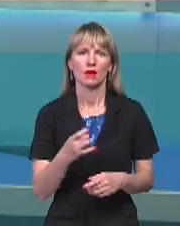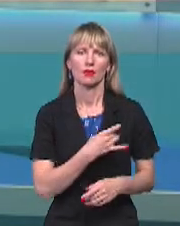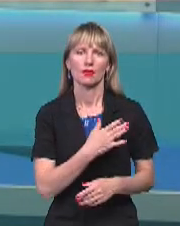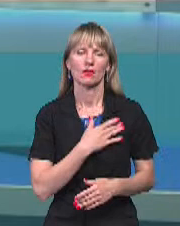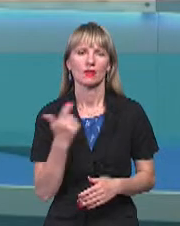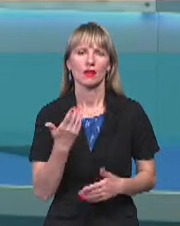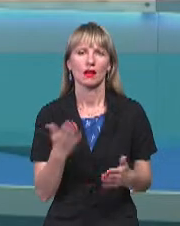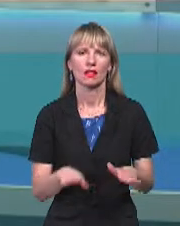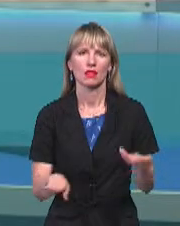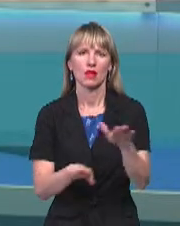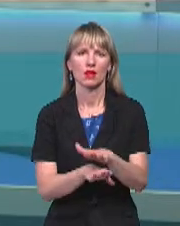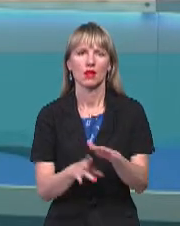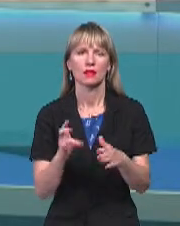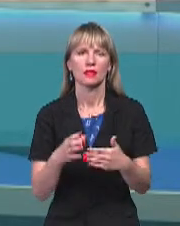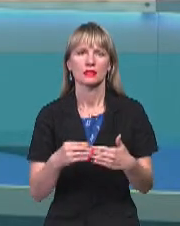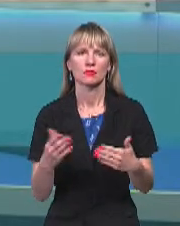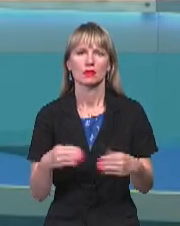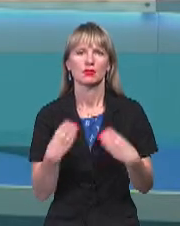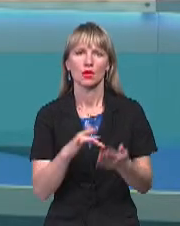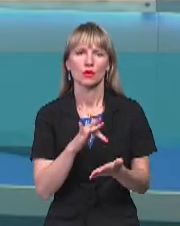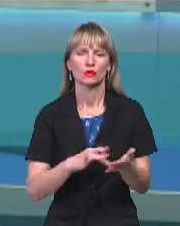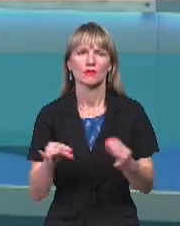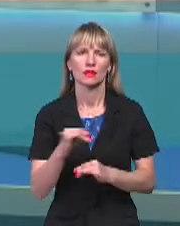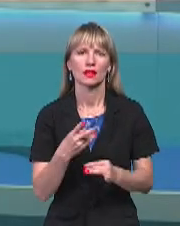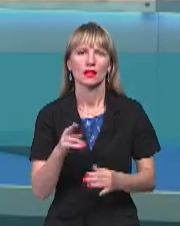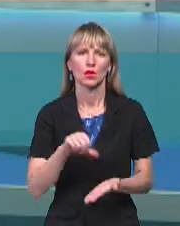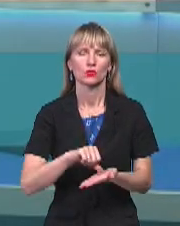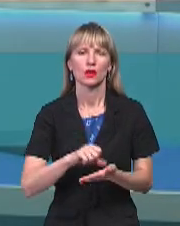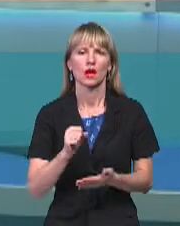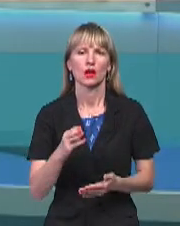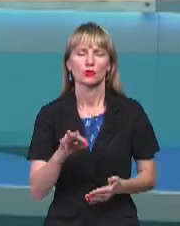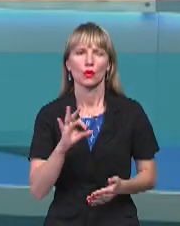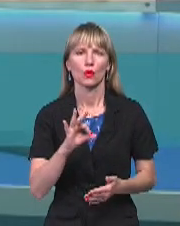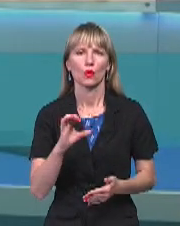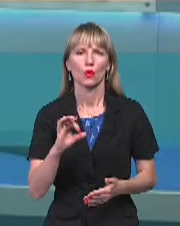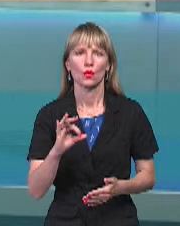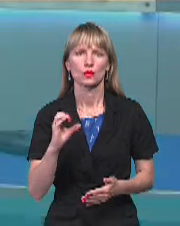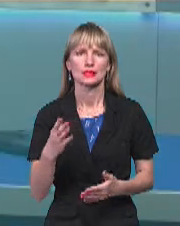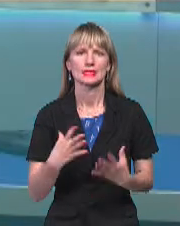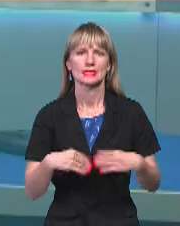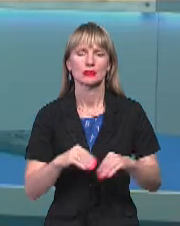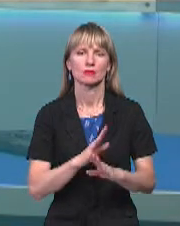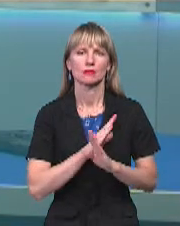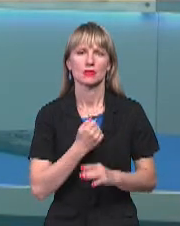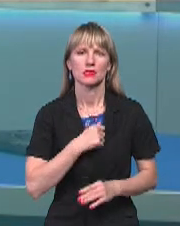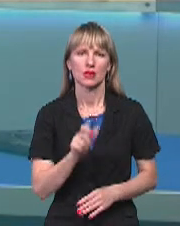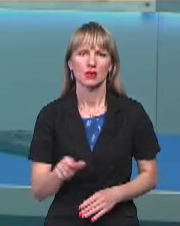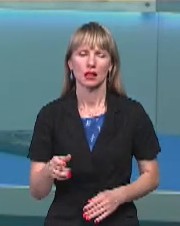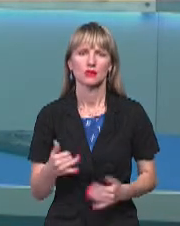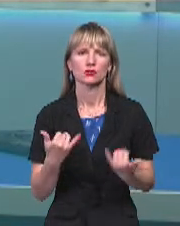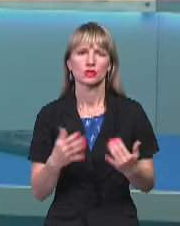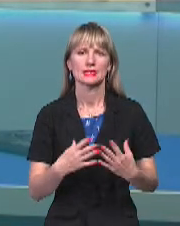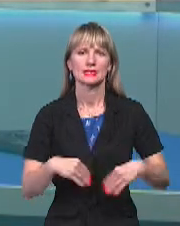накладується на ділянки, які виділила міськрада для учасників АТО ООС і сім'ям загиблих. Ну, наразі